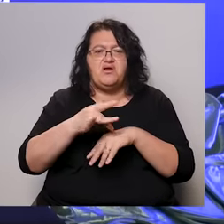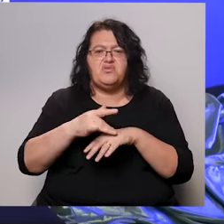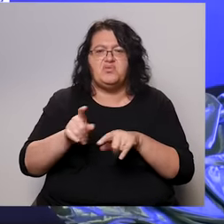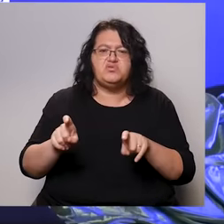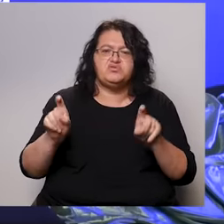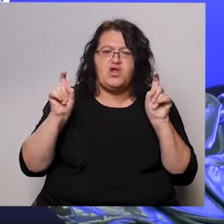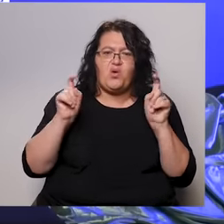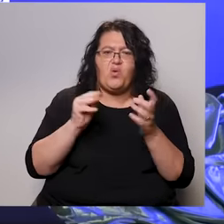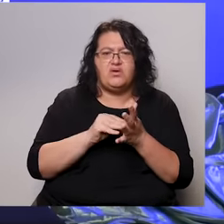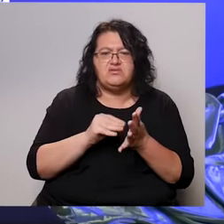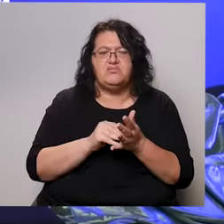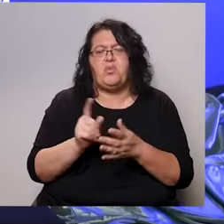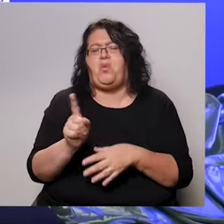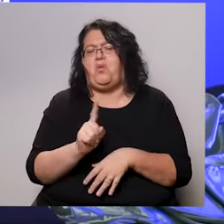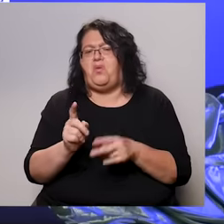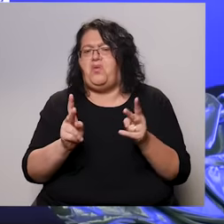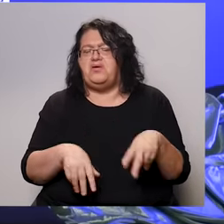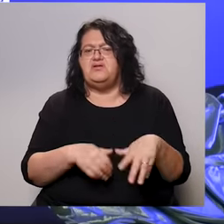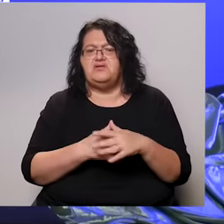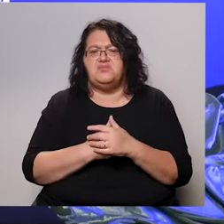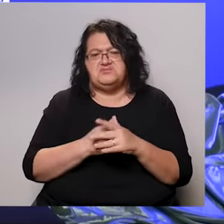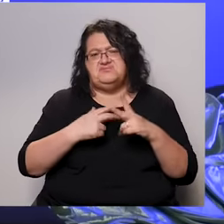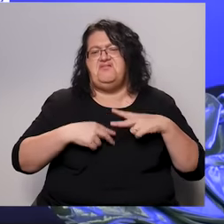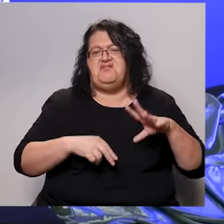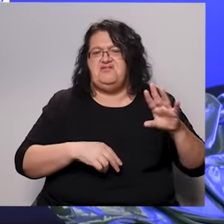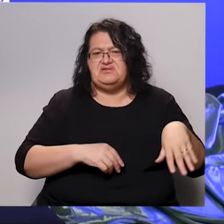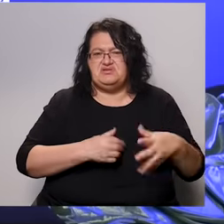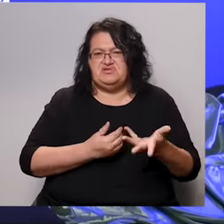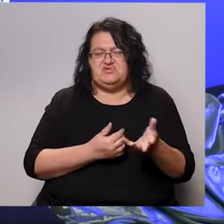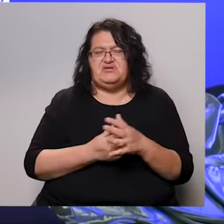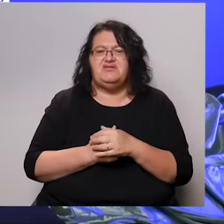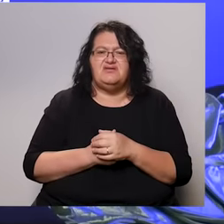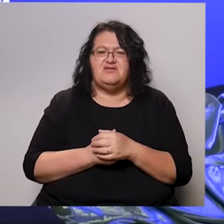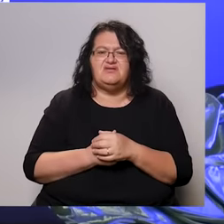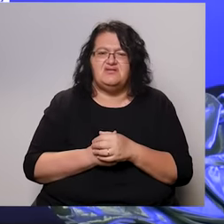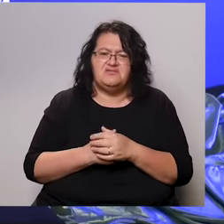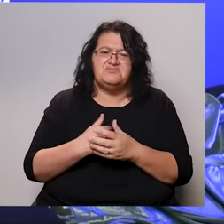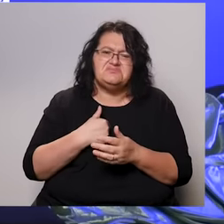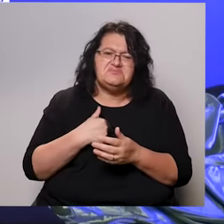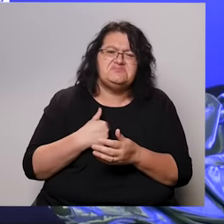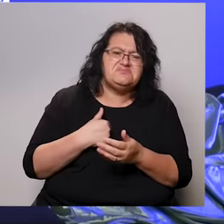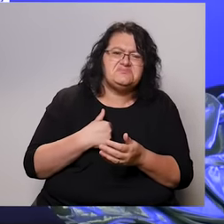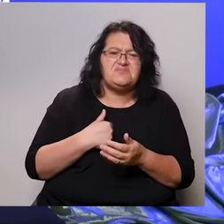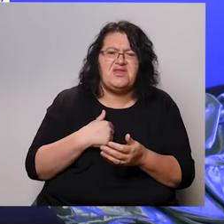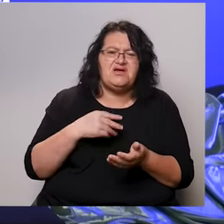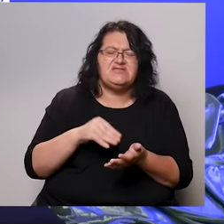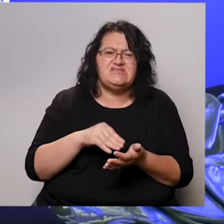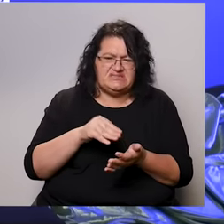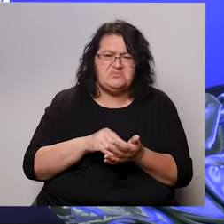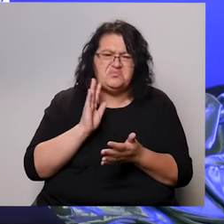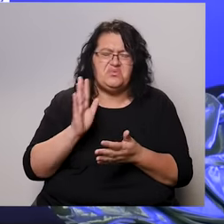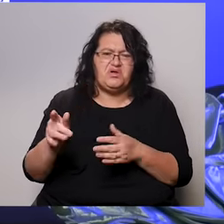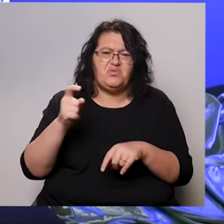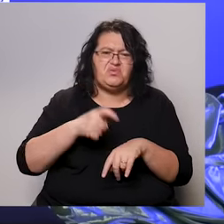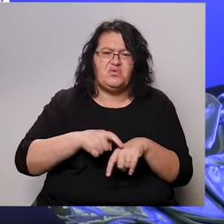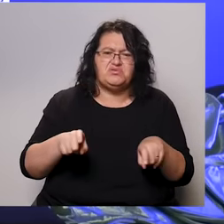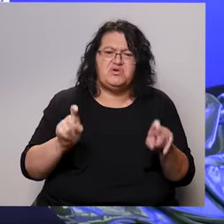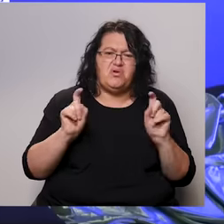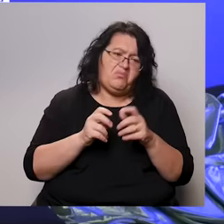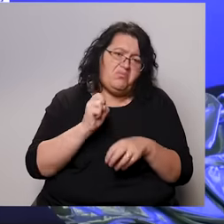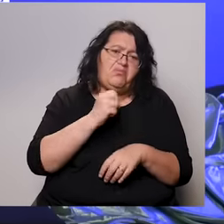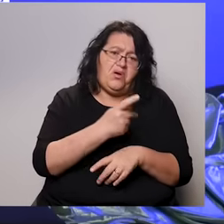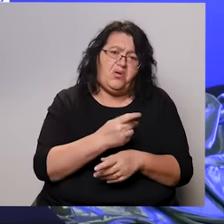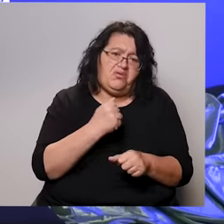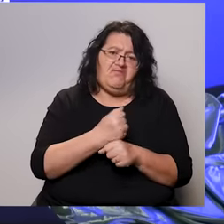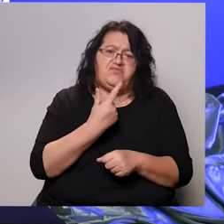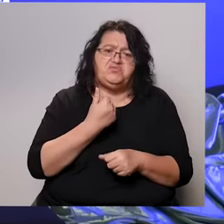ginecologic. Zic eu, nu. Stai liniștită, zic. Ba, zice, eu mă duc. Băi, la zic, fă